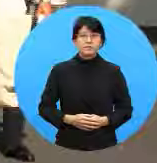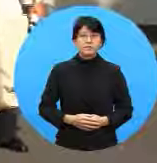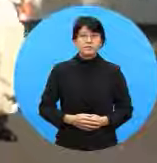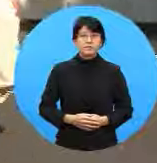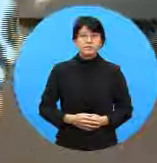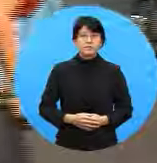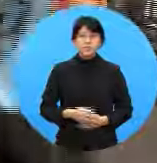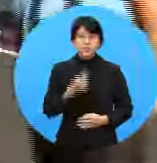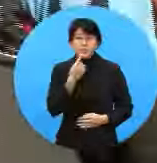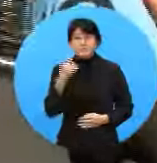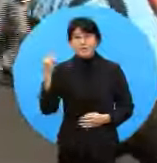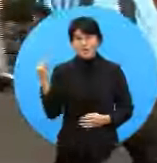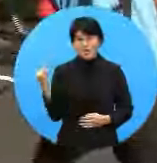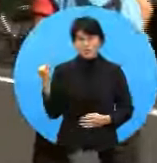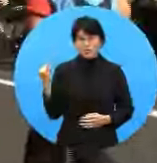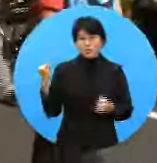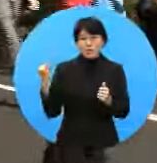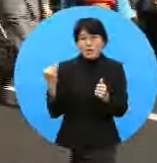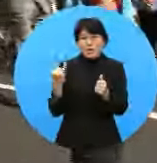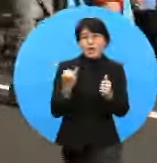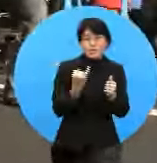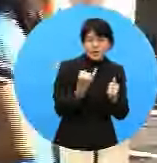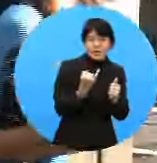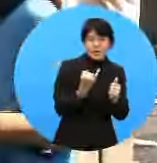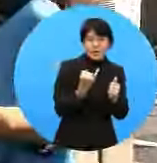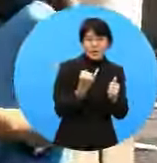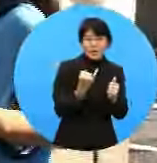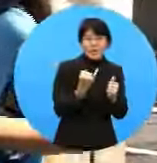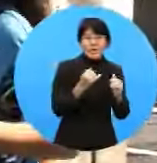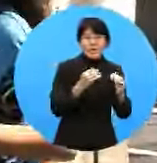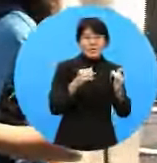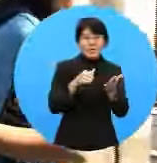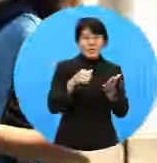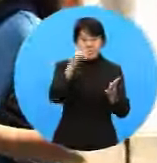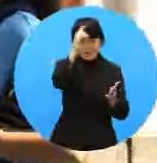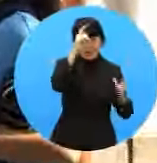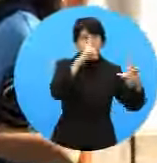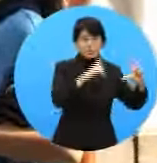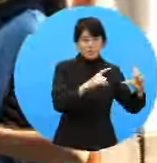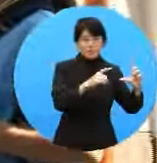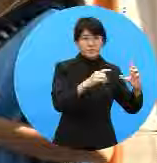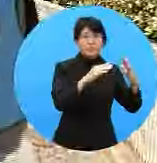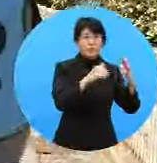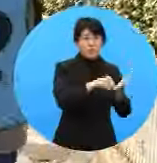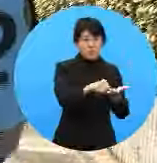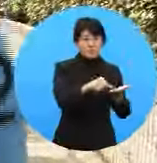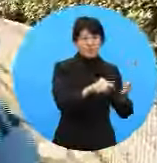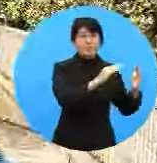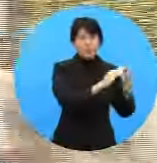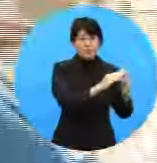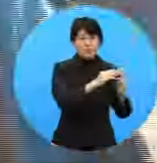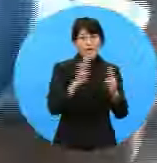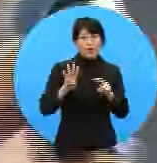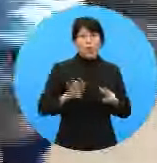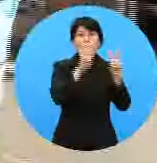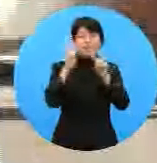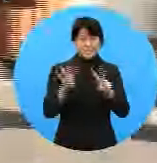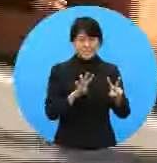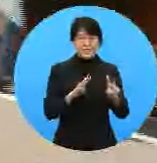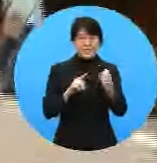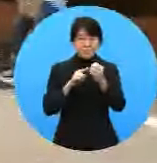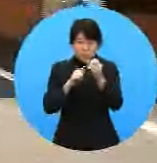訓練では不審者役につきまとわれた児童がひまわり110番に登録している民家やコンビ